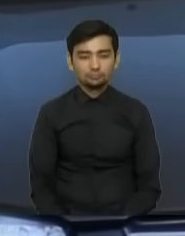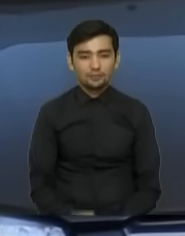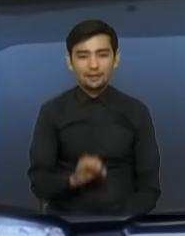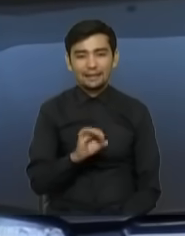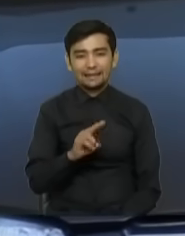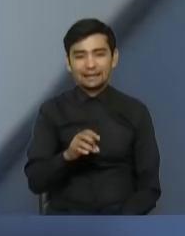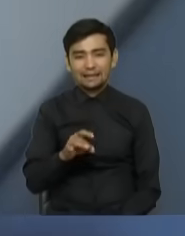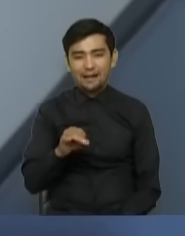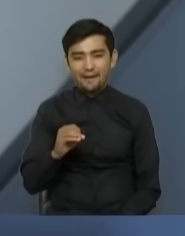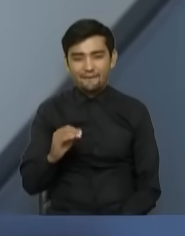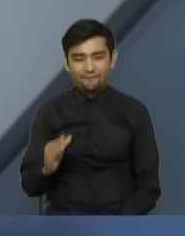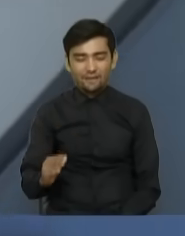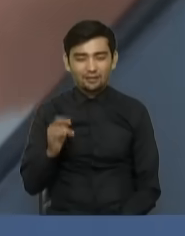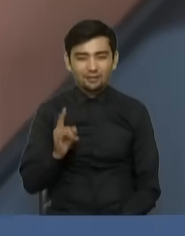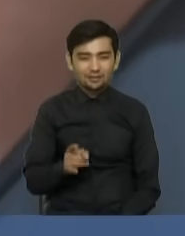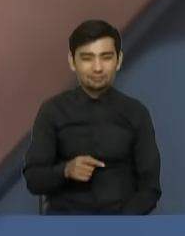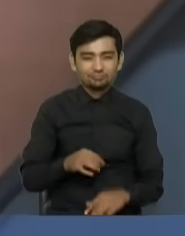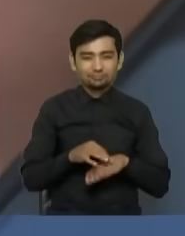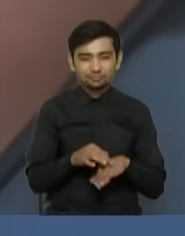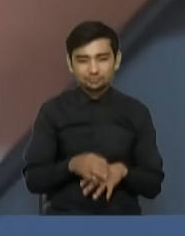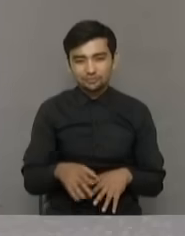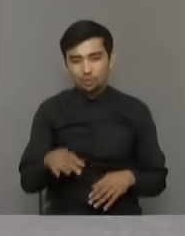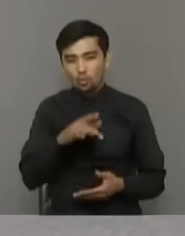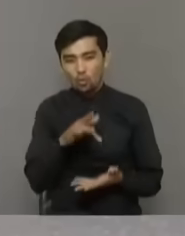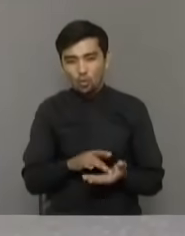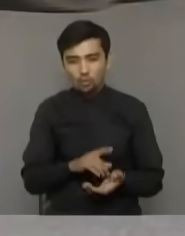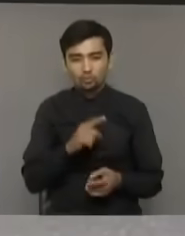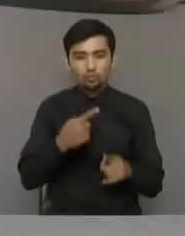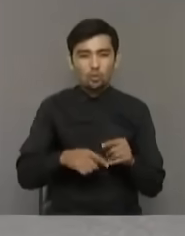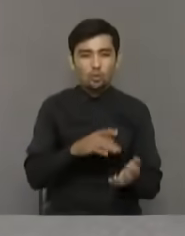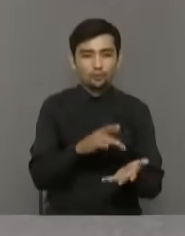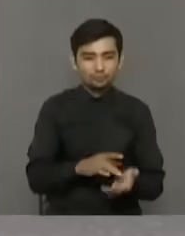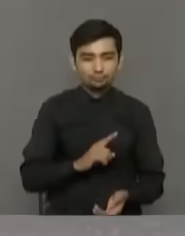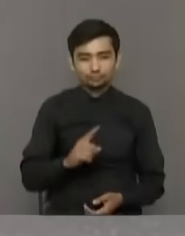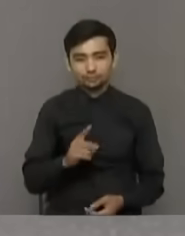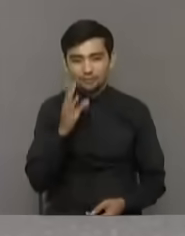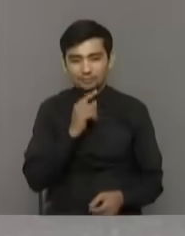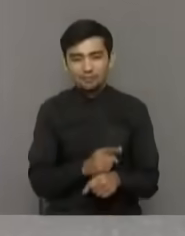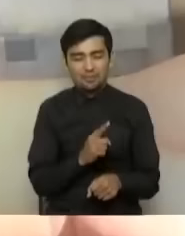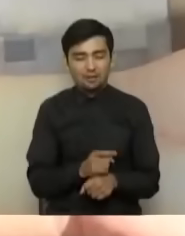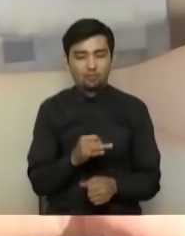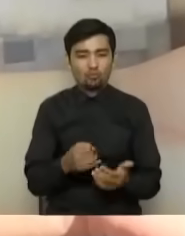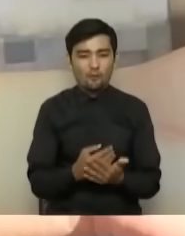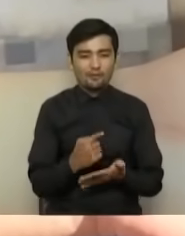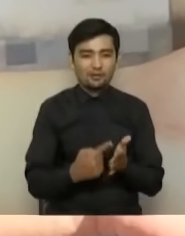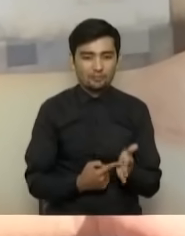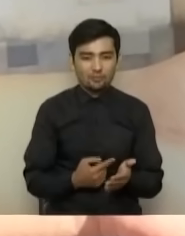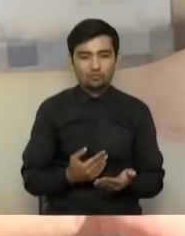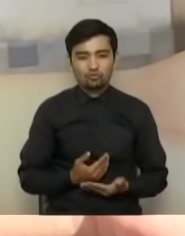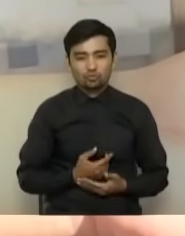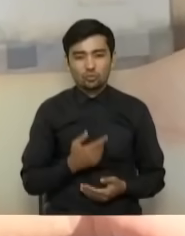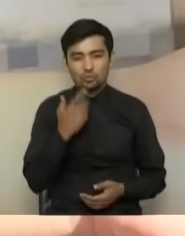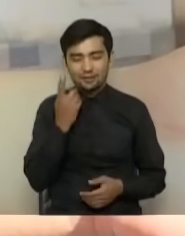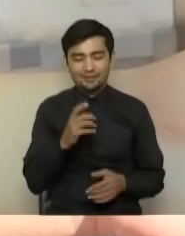Индрайв такси жүргізушілеріне қалалар арасында жолаушы тасымалдауына тыйым салынуы мүмкін. Жаңа талап қашан күшіне енеді? Күнкөріс көріп,